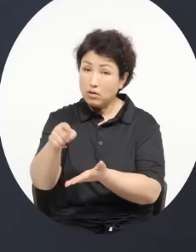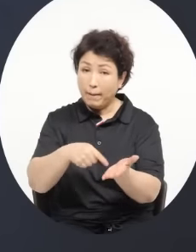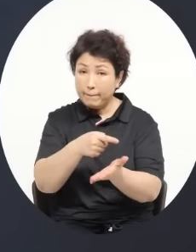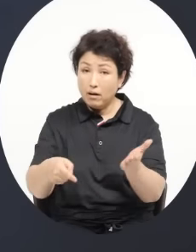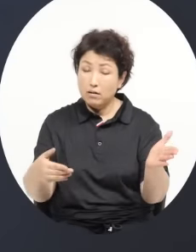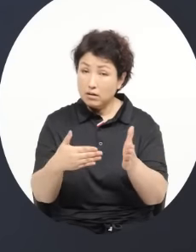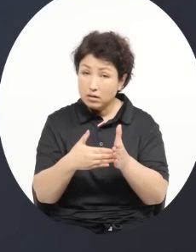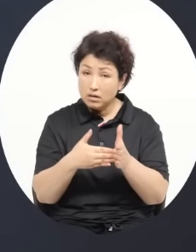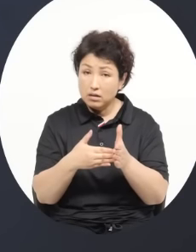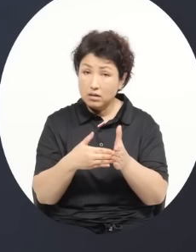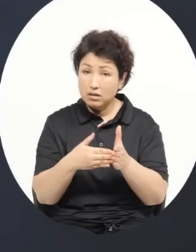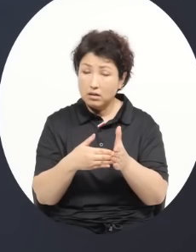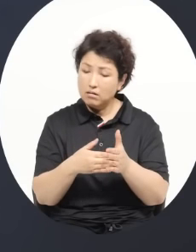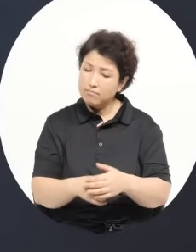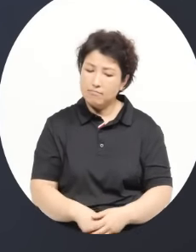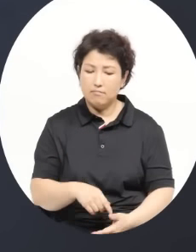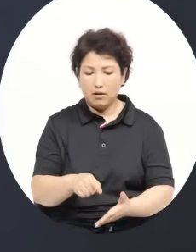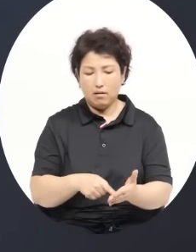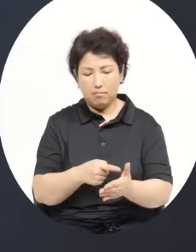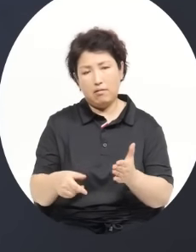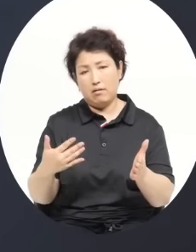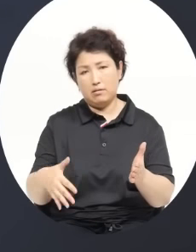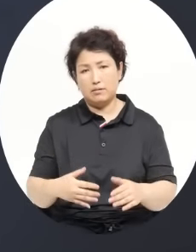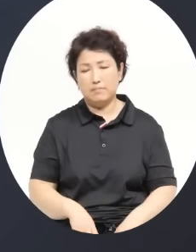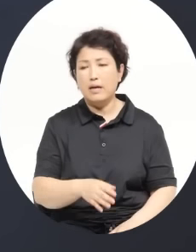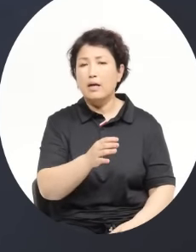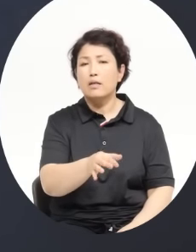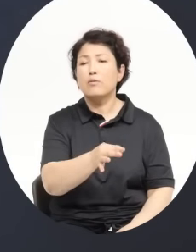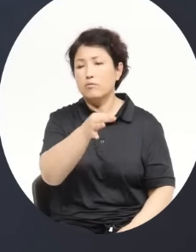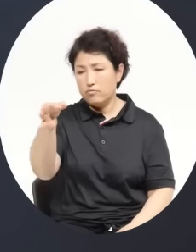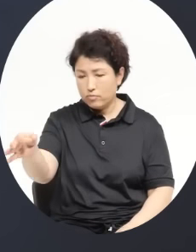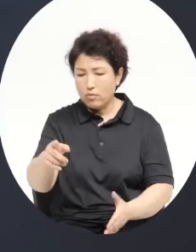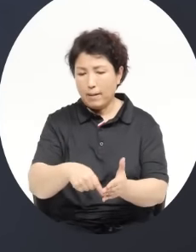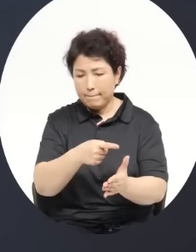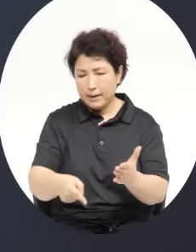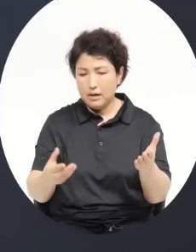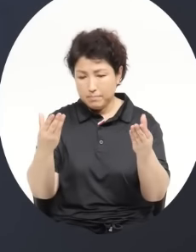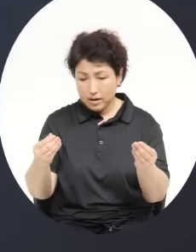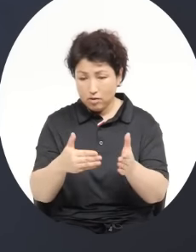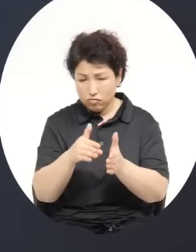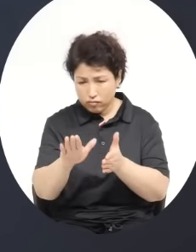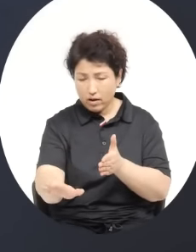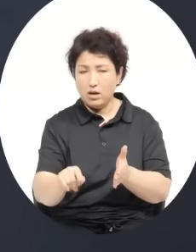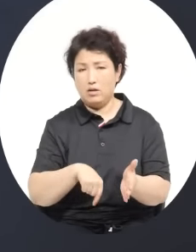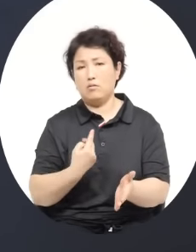다 갚았습니까? 갚지는 않았습니다. 갚고 독립을 하세요.